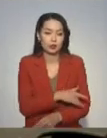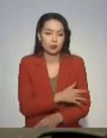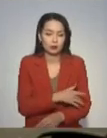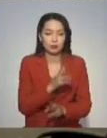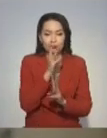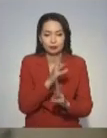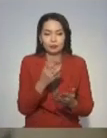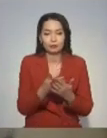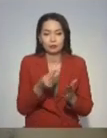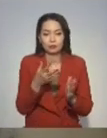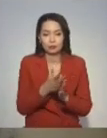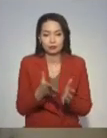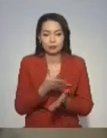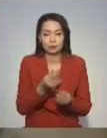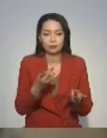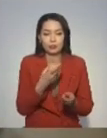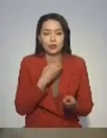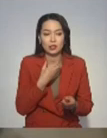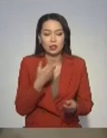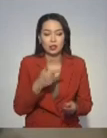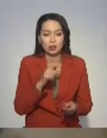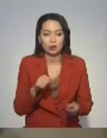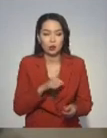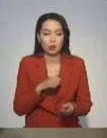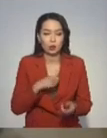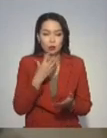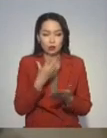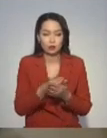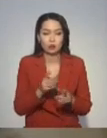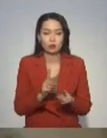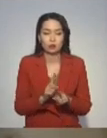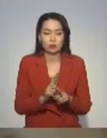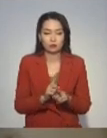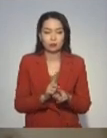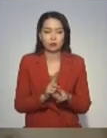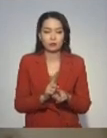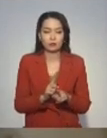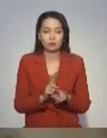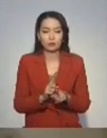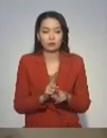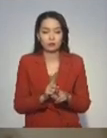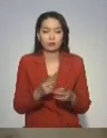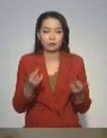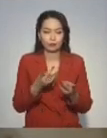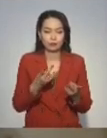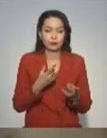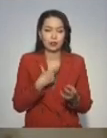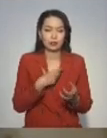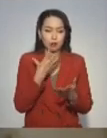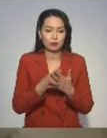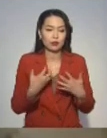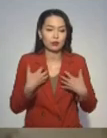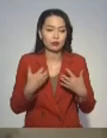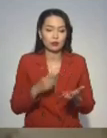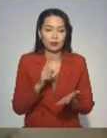төлеуге жұмсалады. Сақтандырылған азамат өзіне өзі кішкене болса да жауапкершілікті алу керек, өйткені әркім өзінің